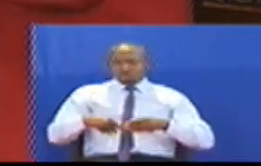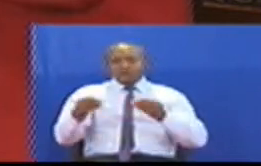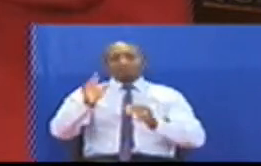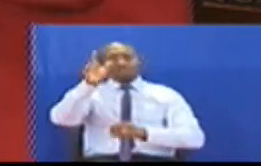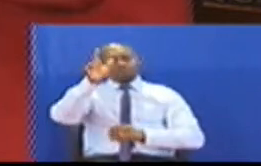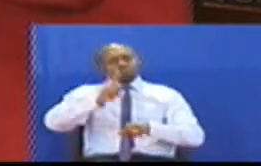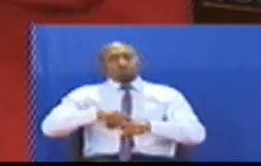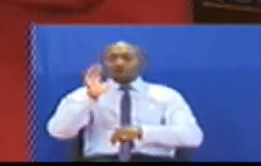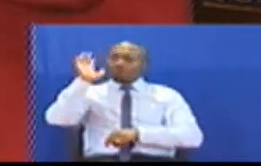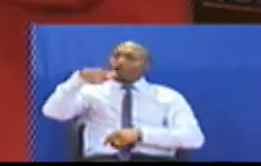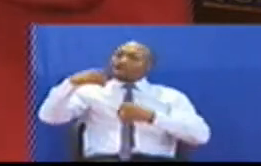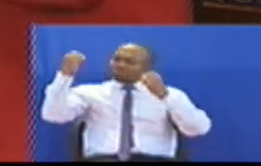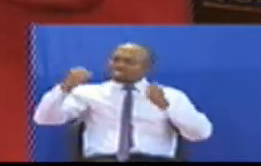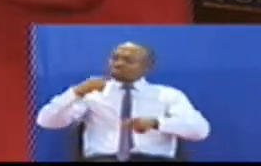mzima.